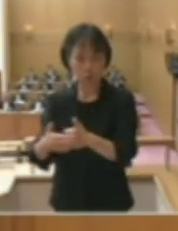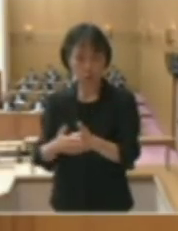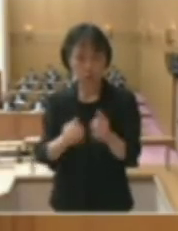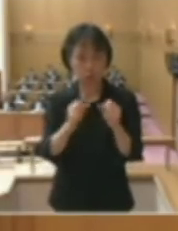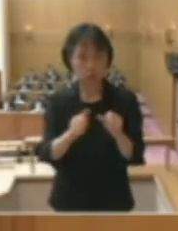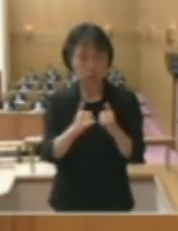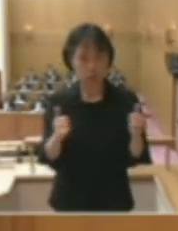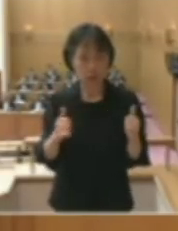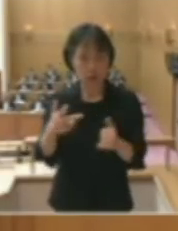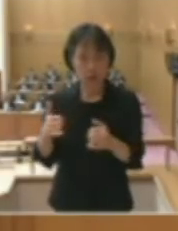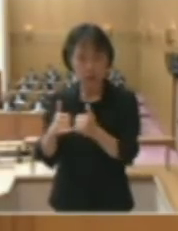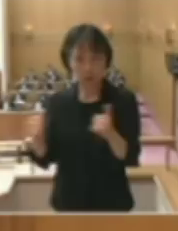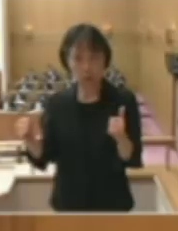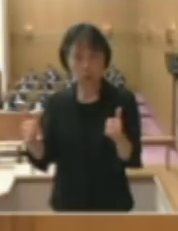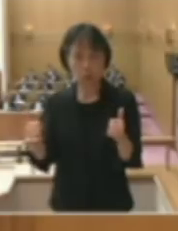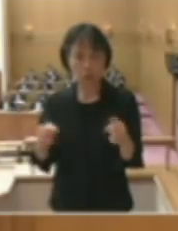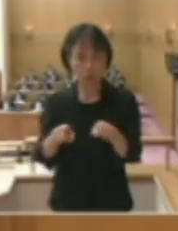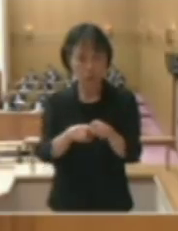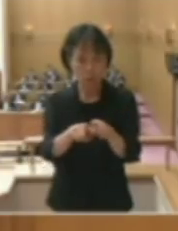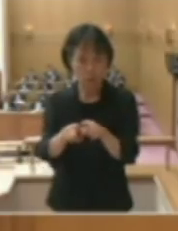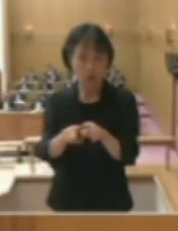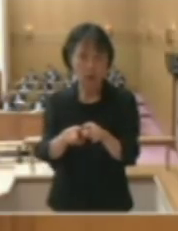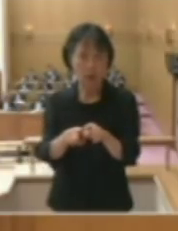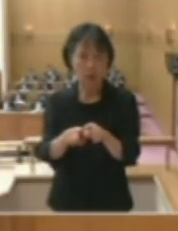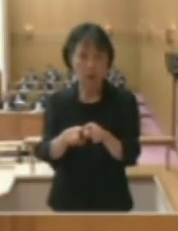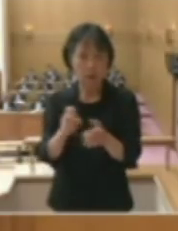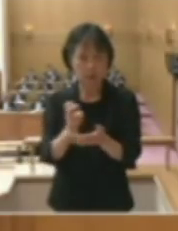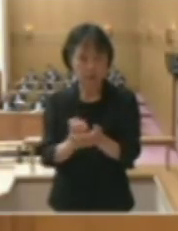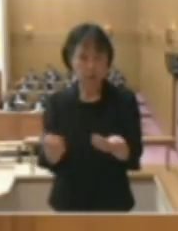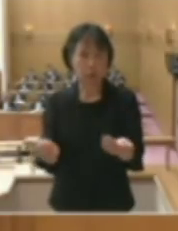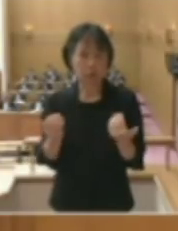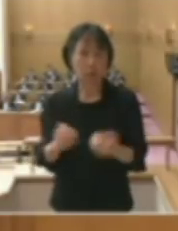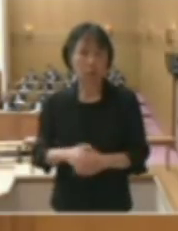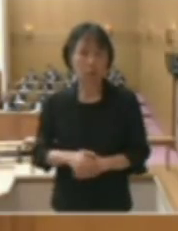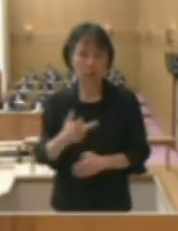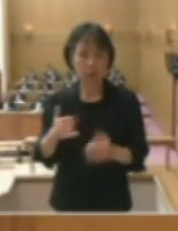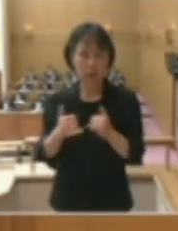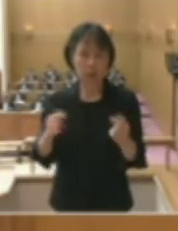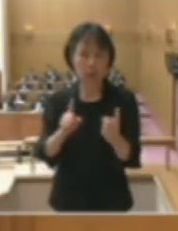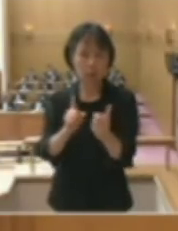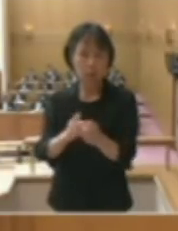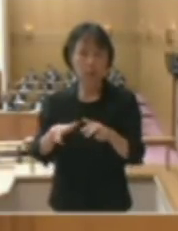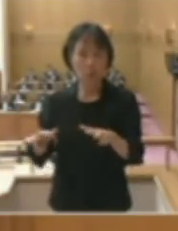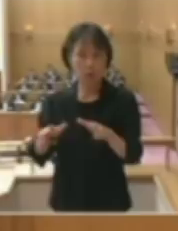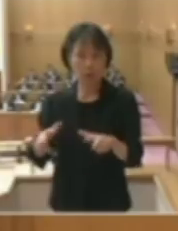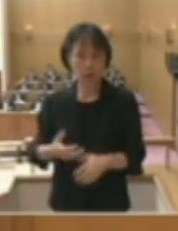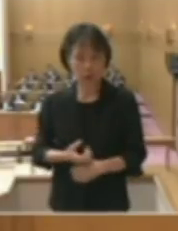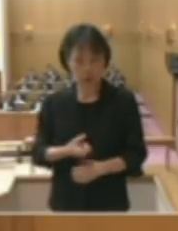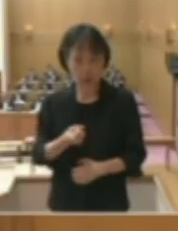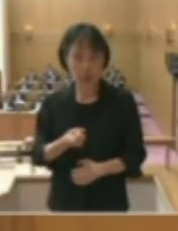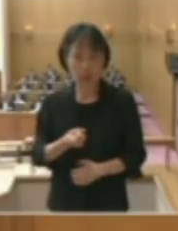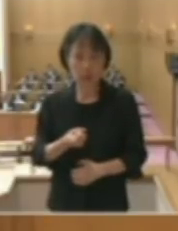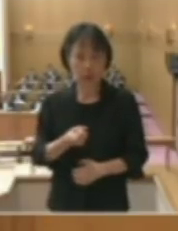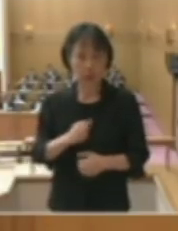市民との密接な共同が必須であり、市民の行政に対する信頼、協力が